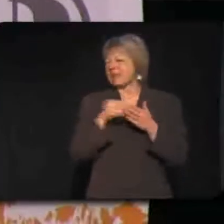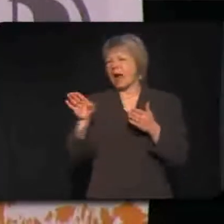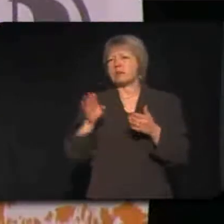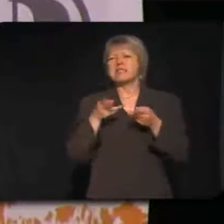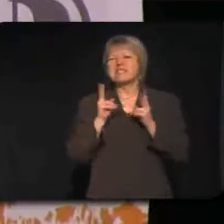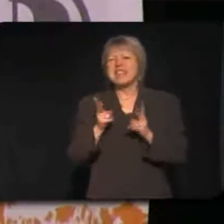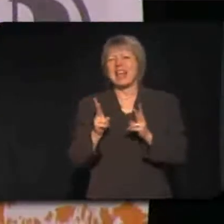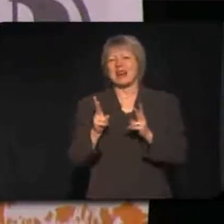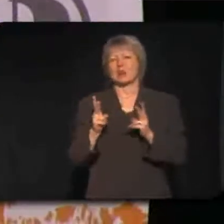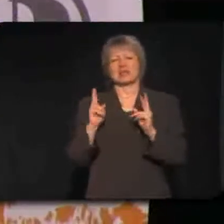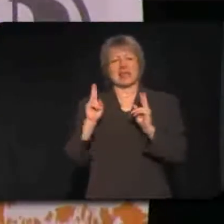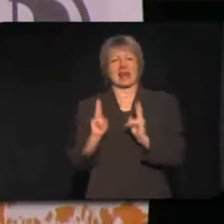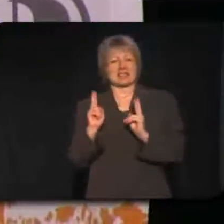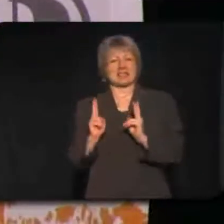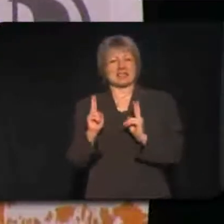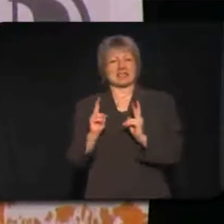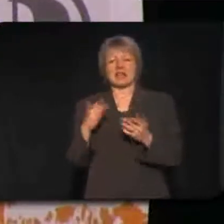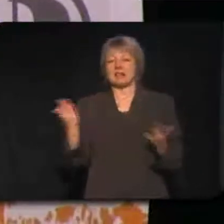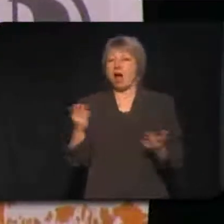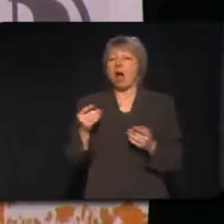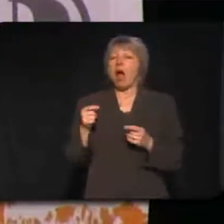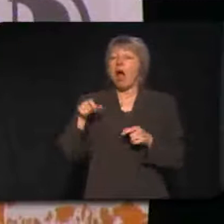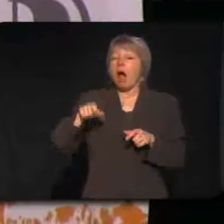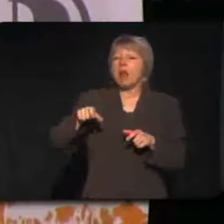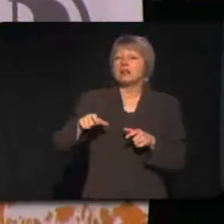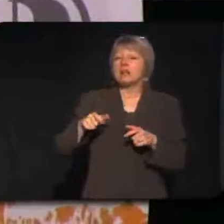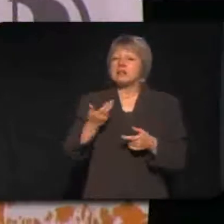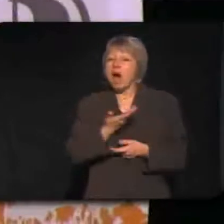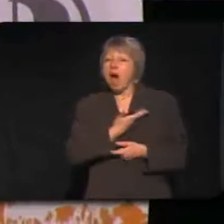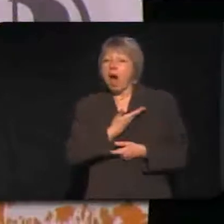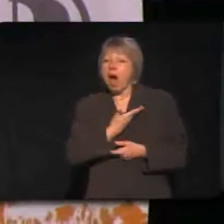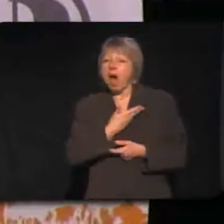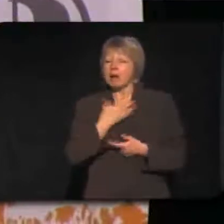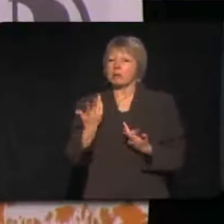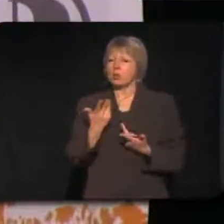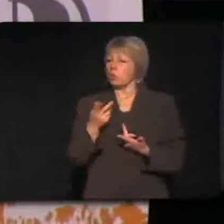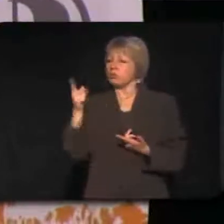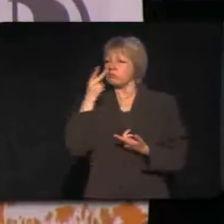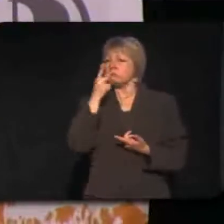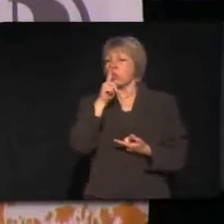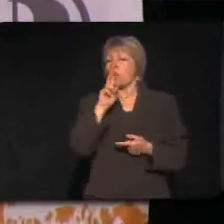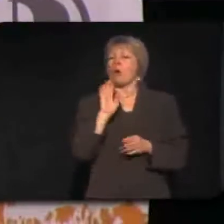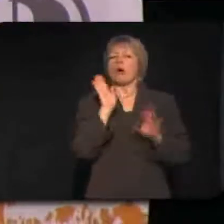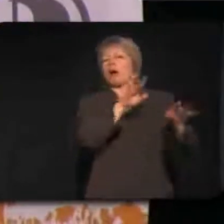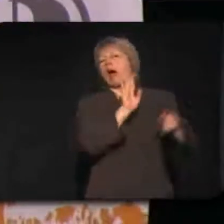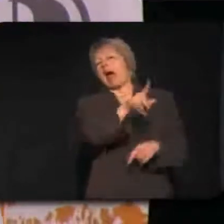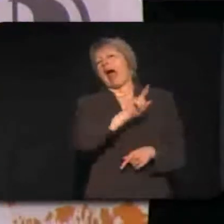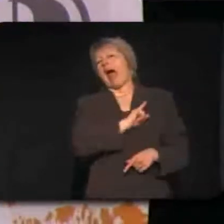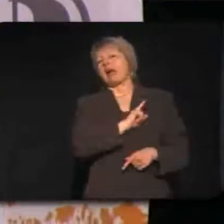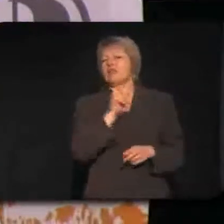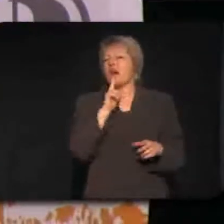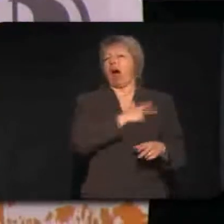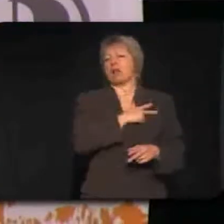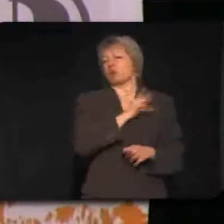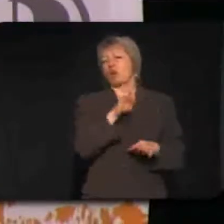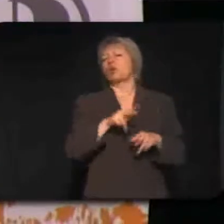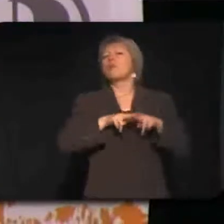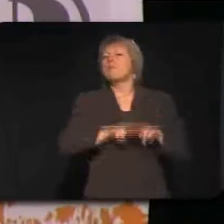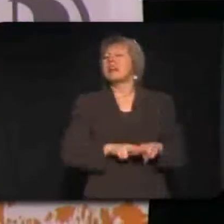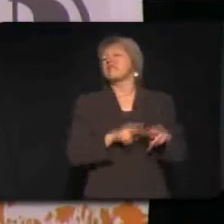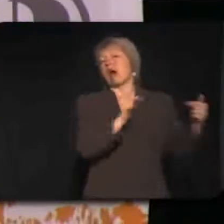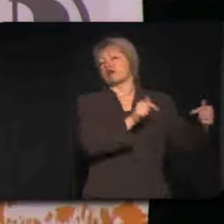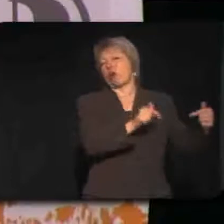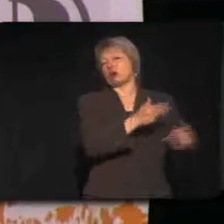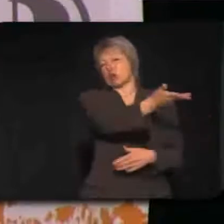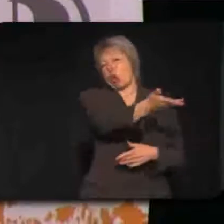Altersarmut nichts anderes vorsieht als Eigenverantwortung und privatfürsorge und gleichzeitig führen sie ihr eigenes